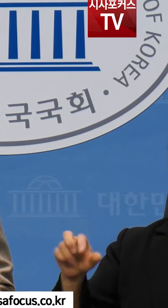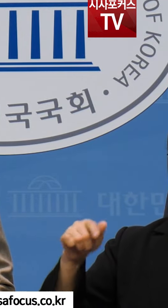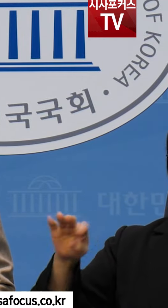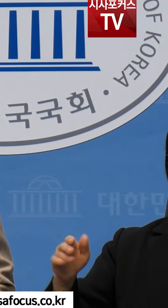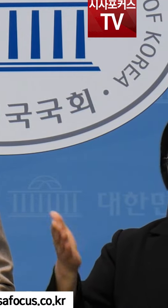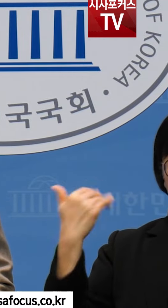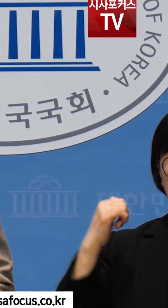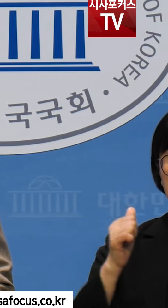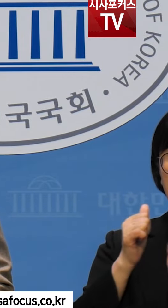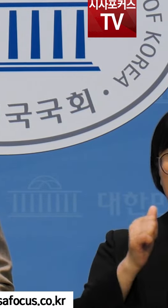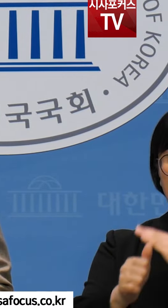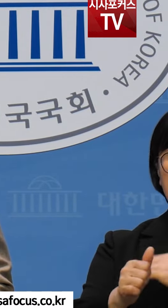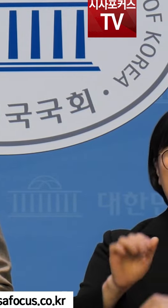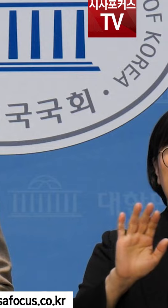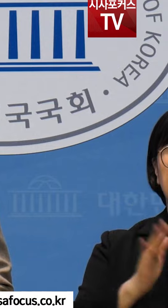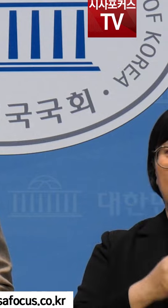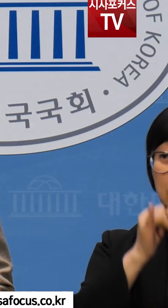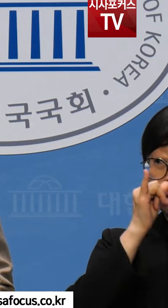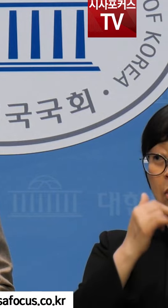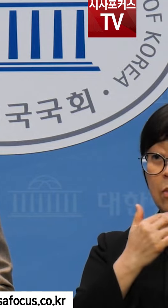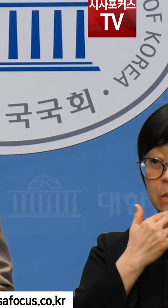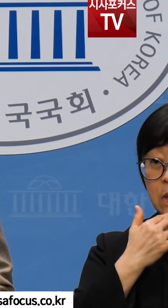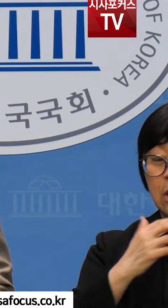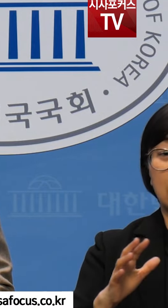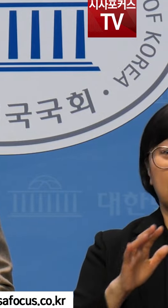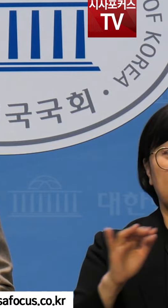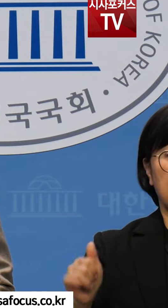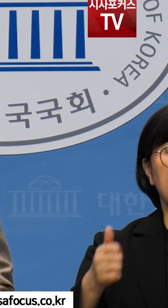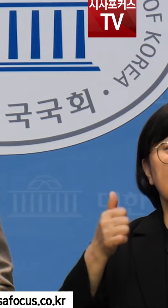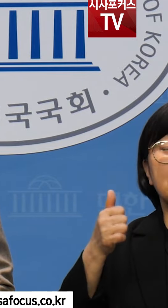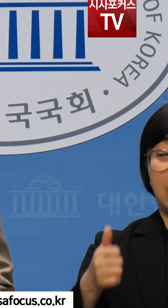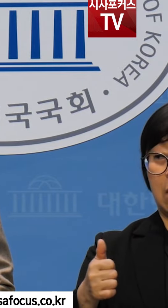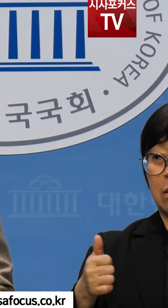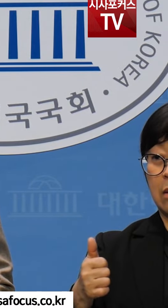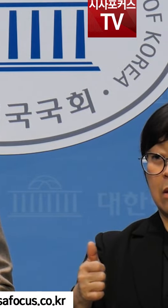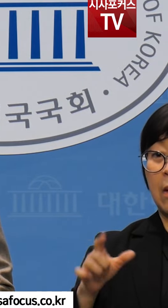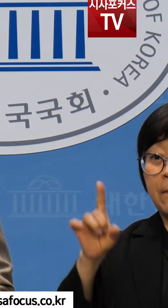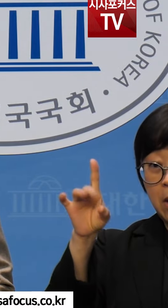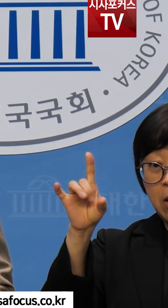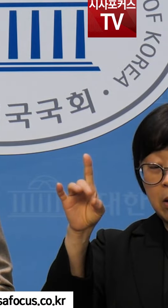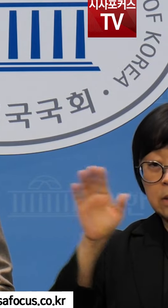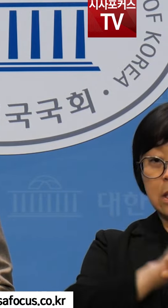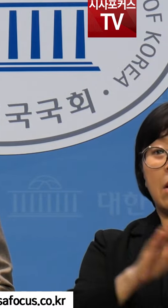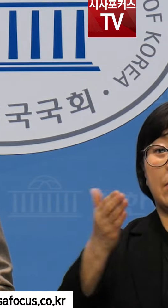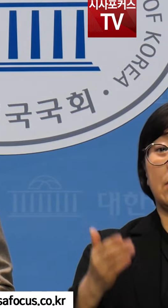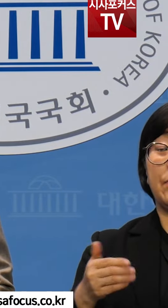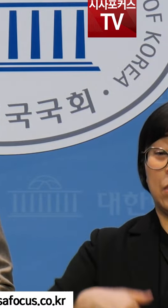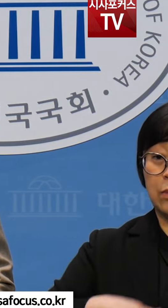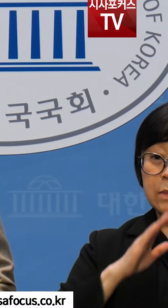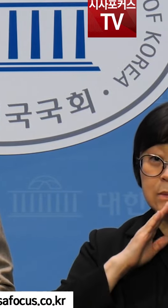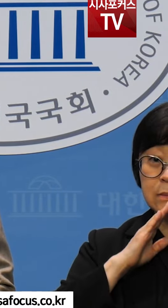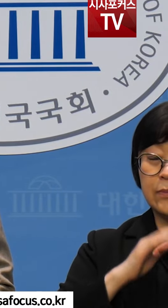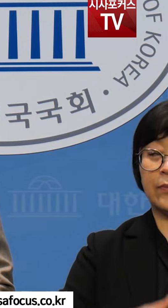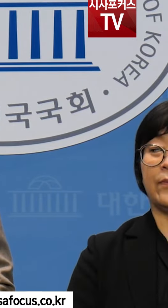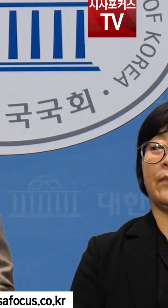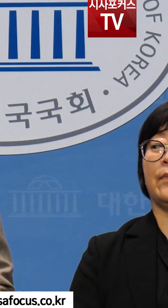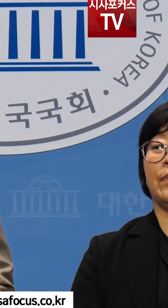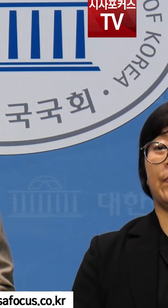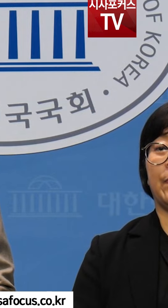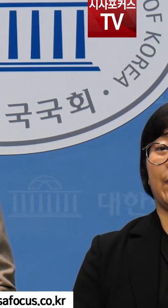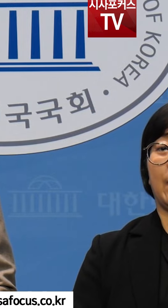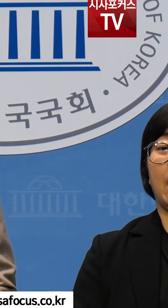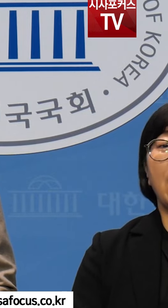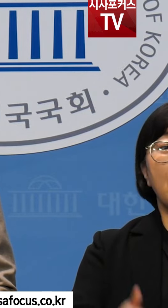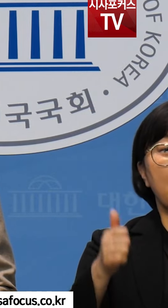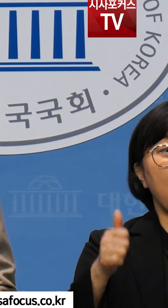대표님이 정말 잘못했는지 국민의 심판을 한번 제대로 받아봐야 되는 거 아닙니까?